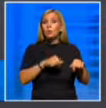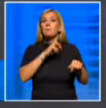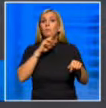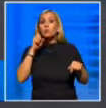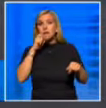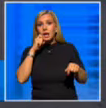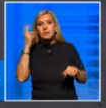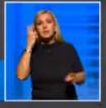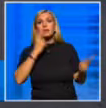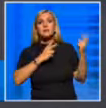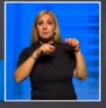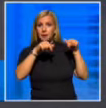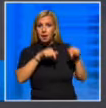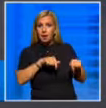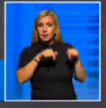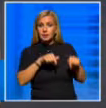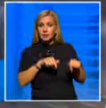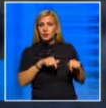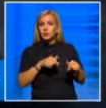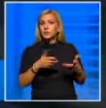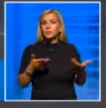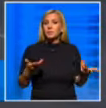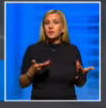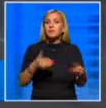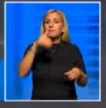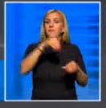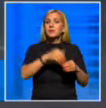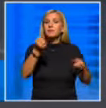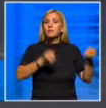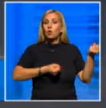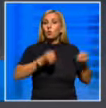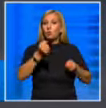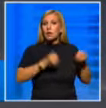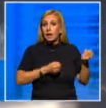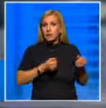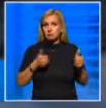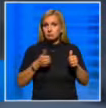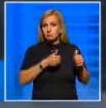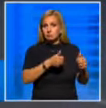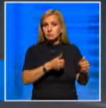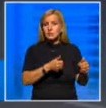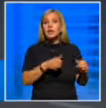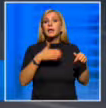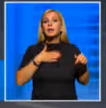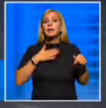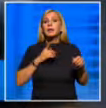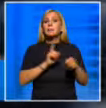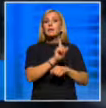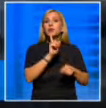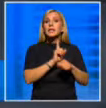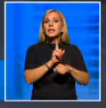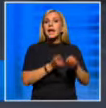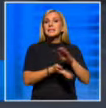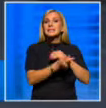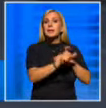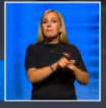са установили в колата участник в гонката 11